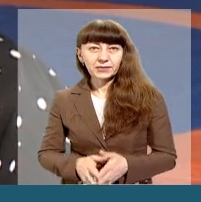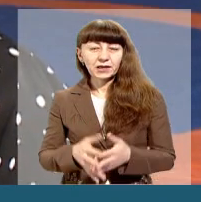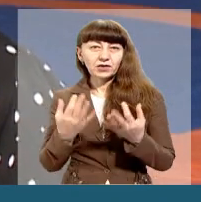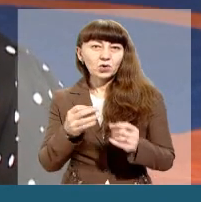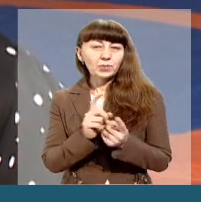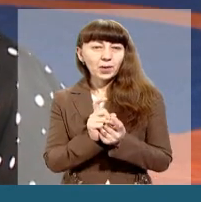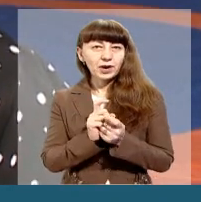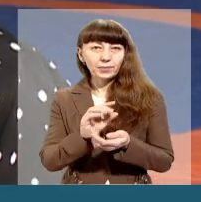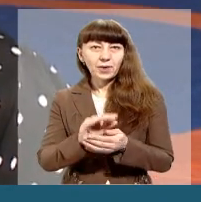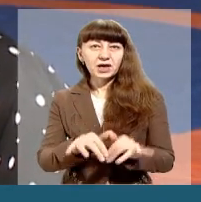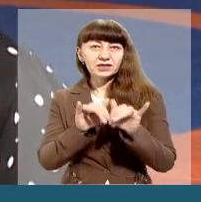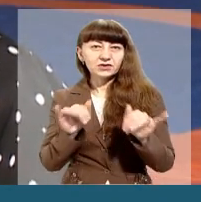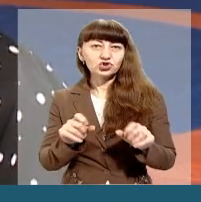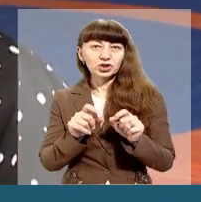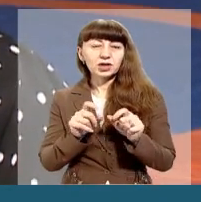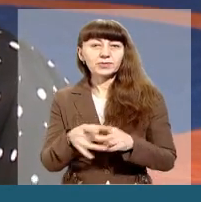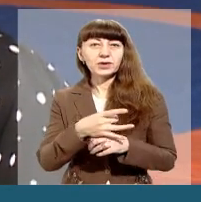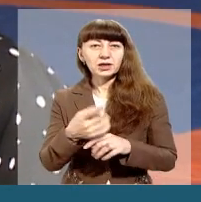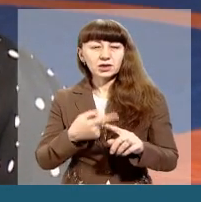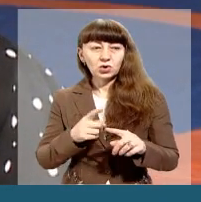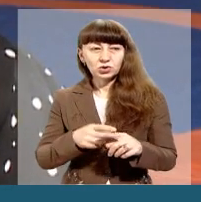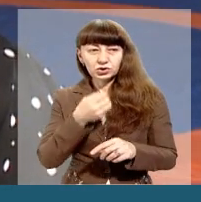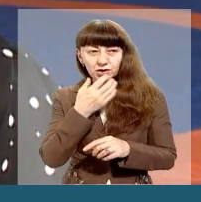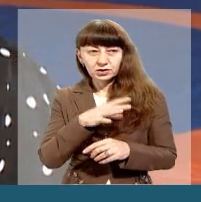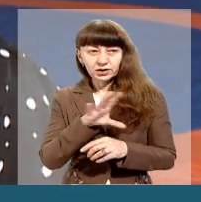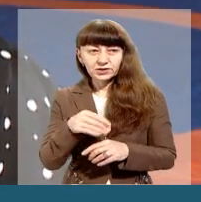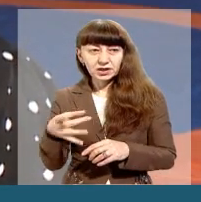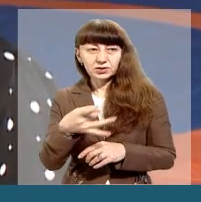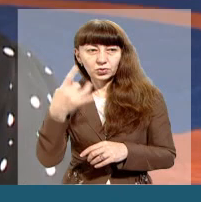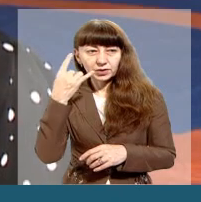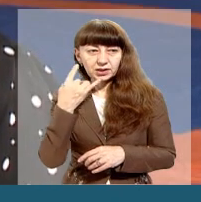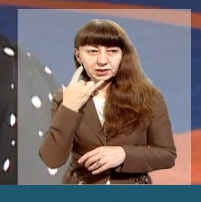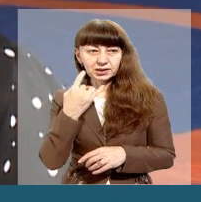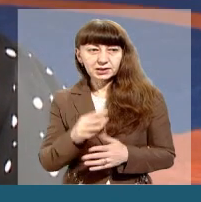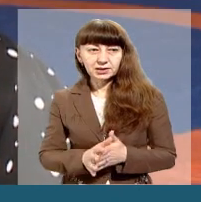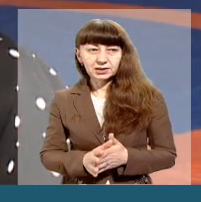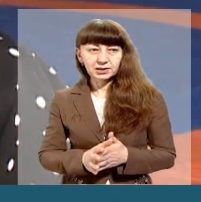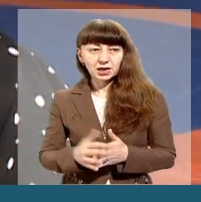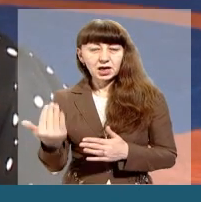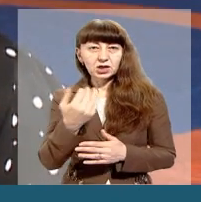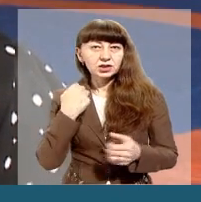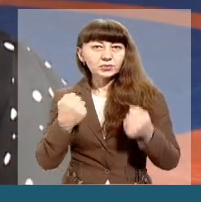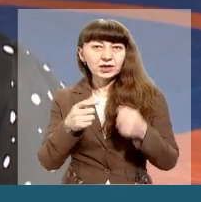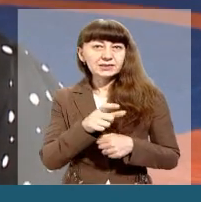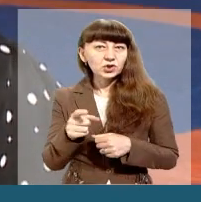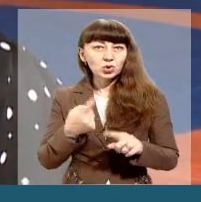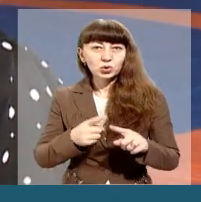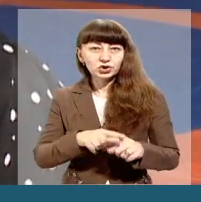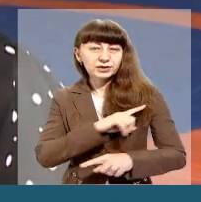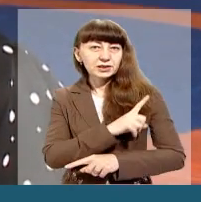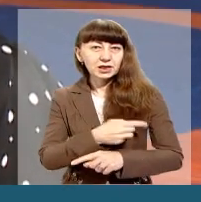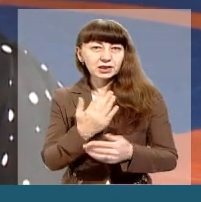в Жетикаринском районе. Для нашего района и в целом для Республики Казахстан наши спортсмены очень сильные и